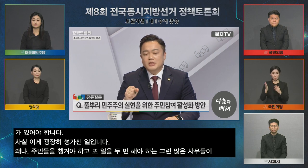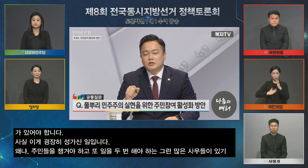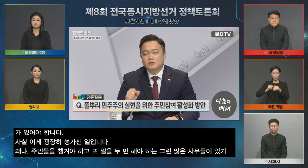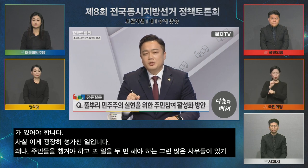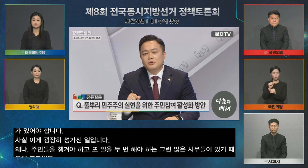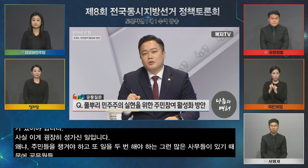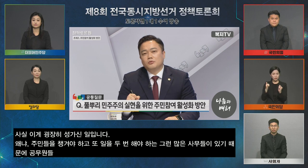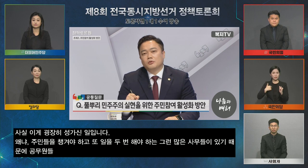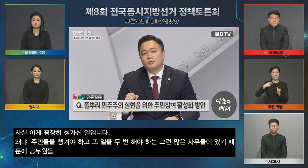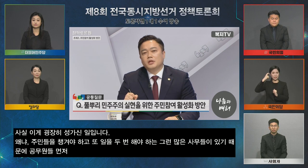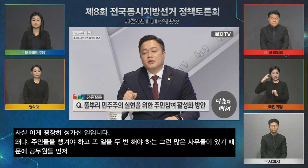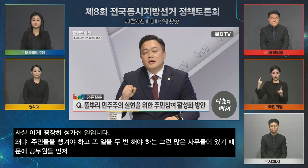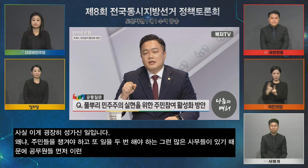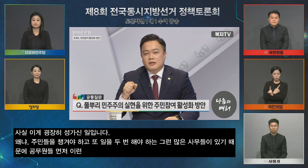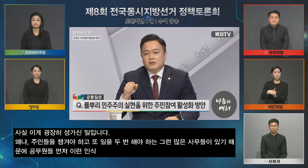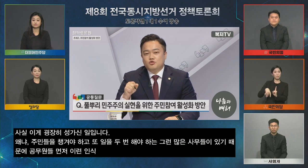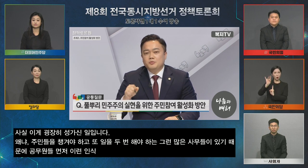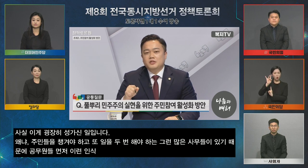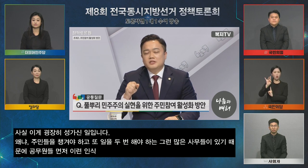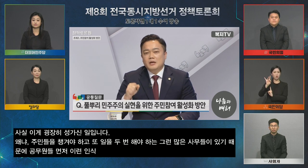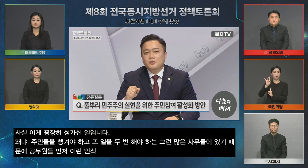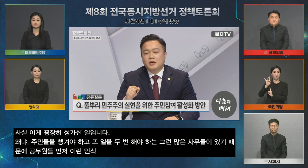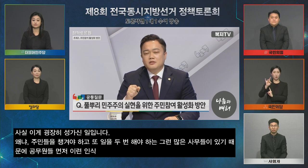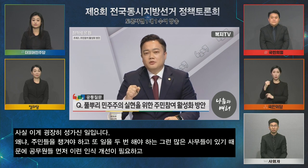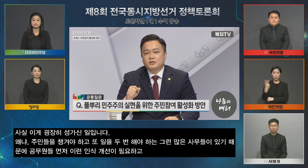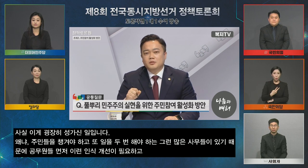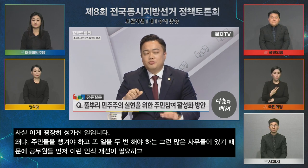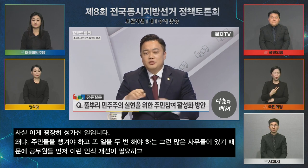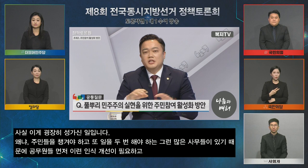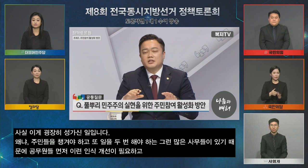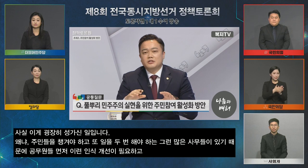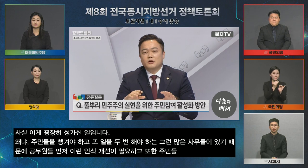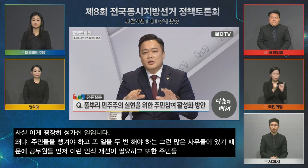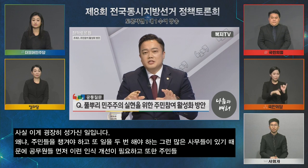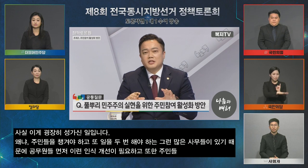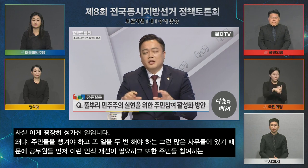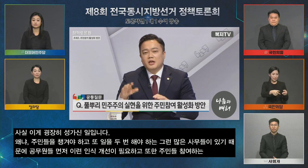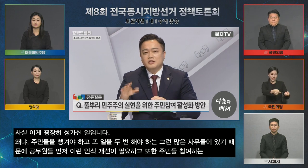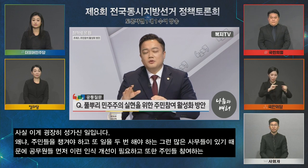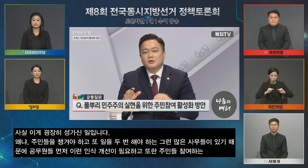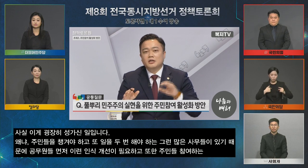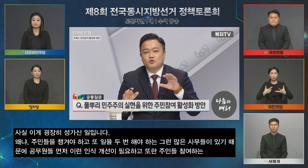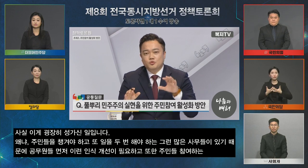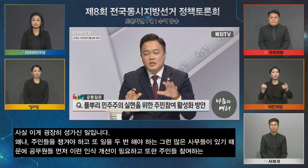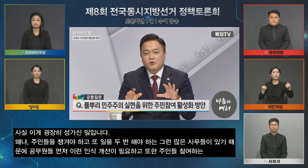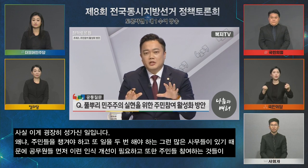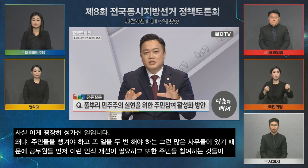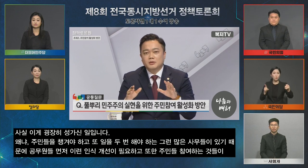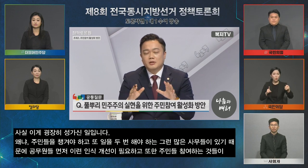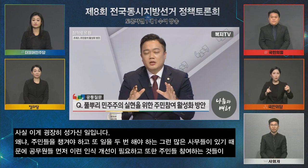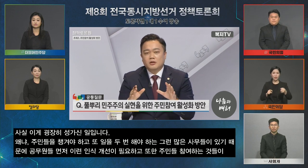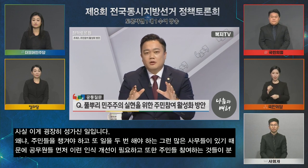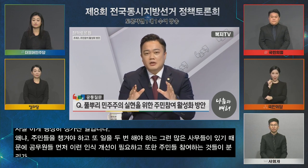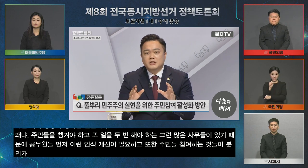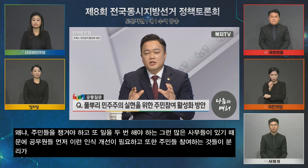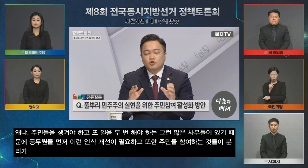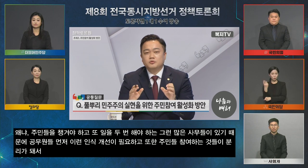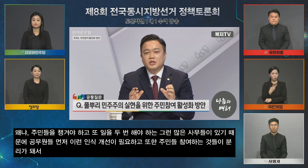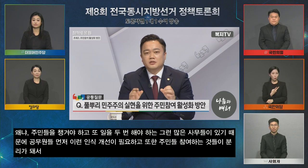이런 인식 개선이 필요하고 또한 주민들 참여하는 것들이 분리가 돼서 확실하게 행정과 주민의 권한이